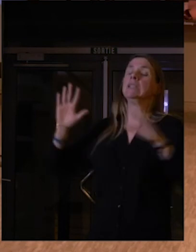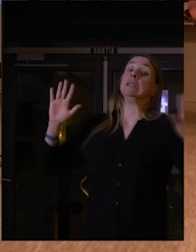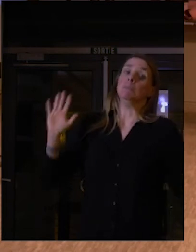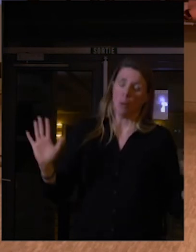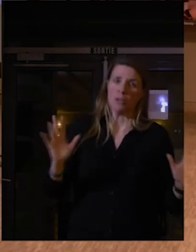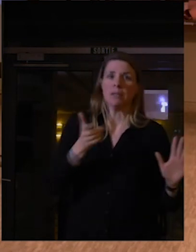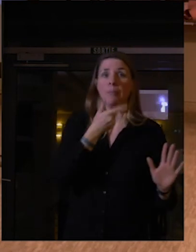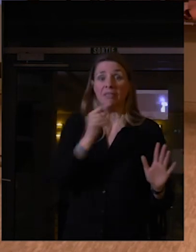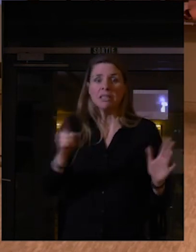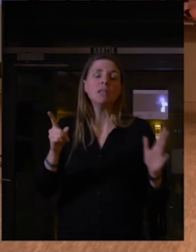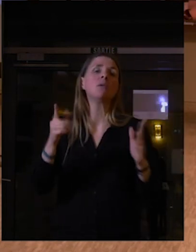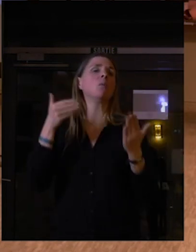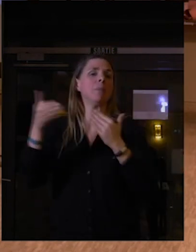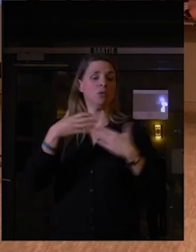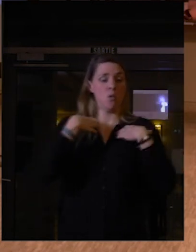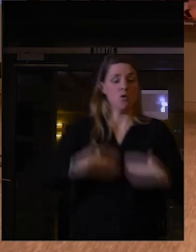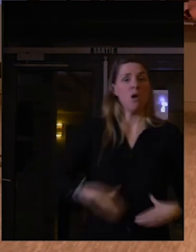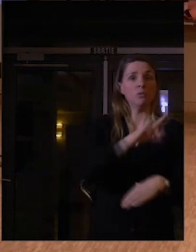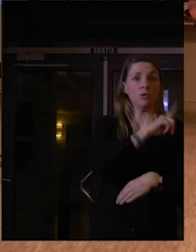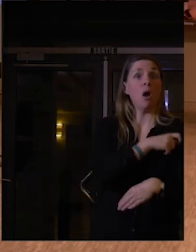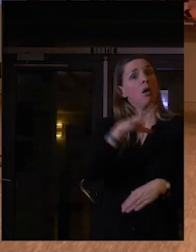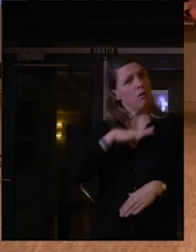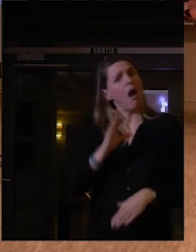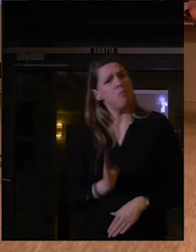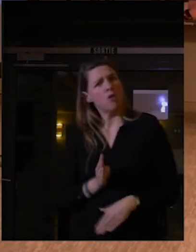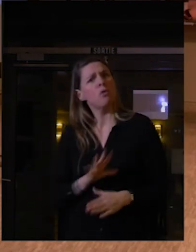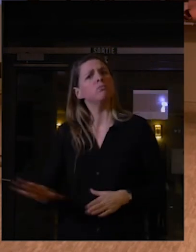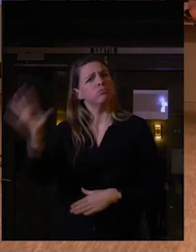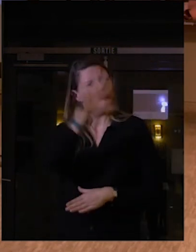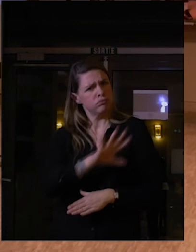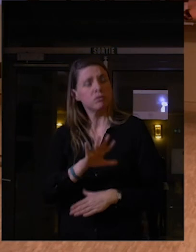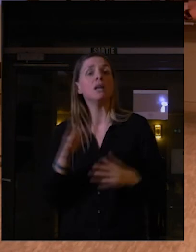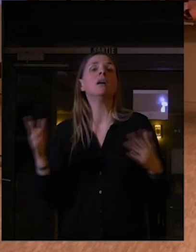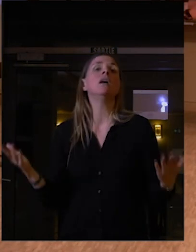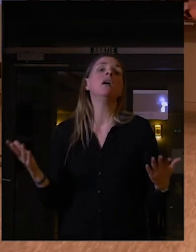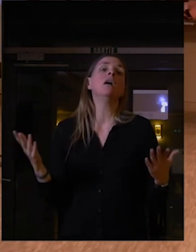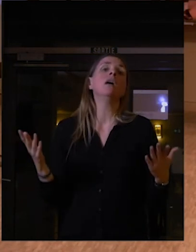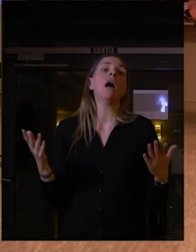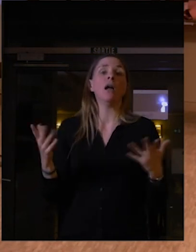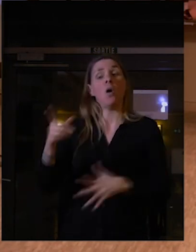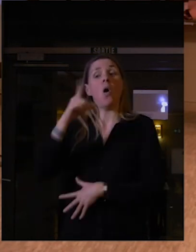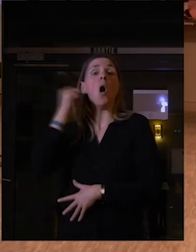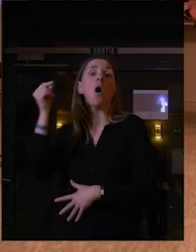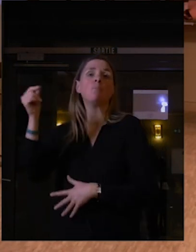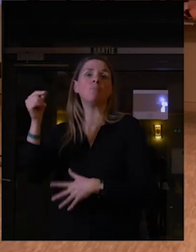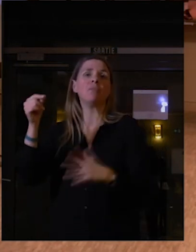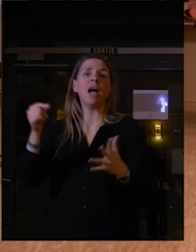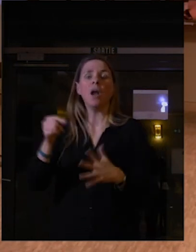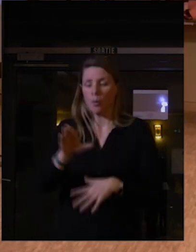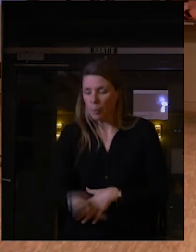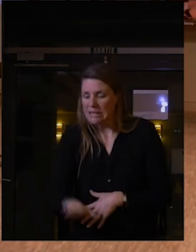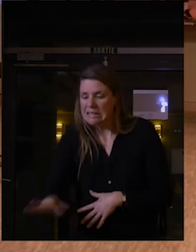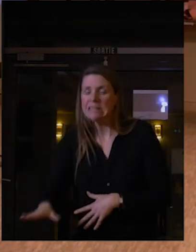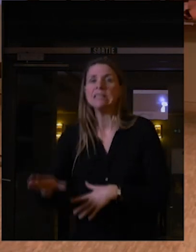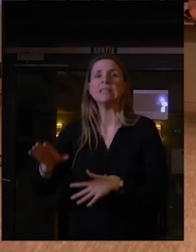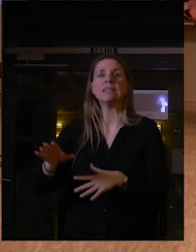un club de sport, et ça existe à Bordeaux beaucoup, c'est que les masculins, donc les poussins, les cadets,